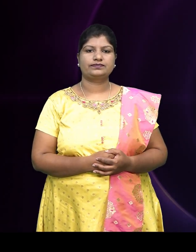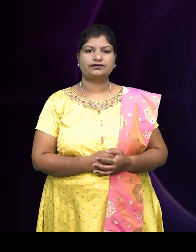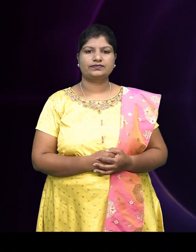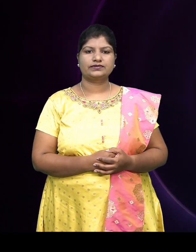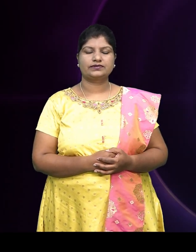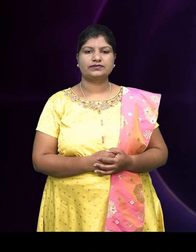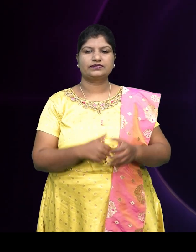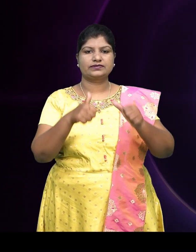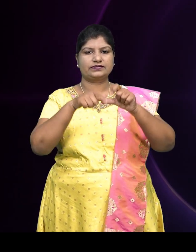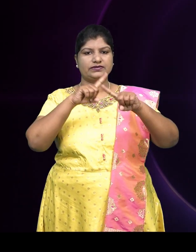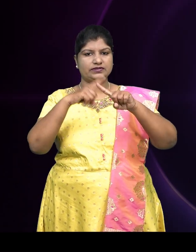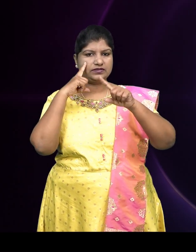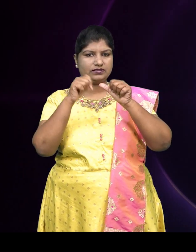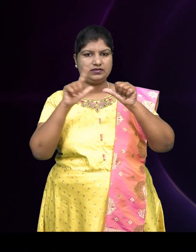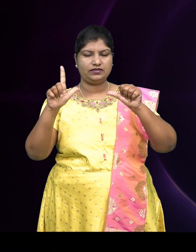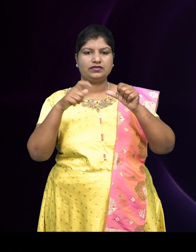अक्षीय कंकाल,